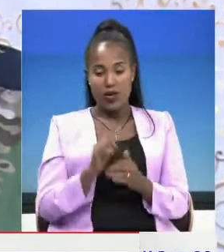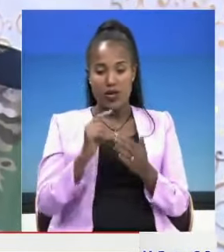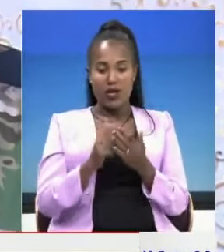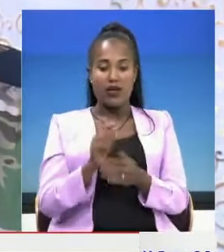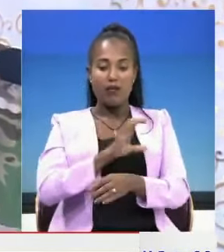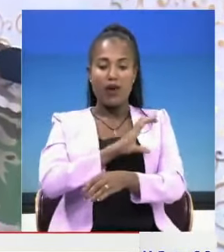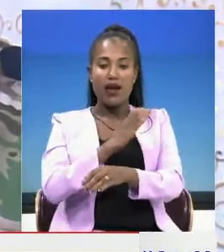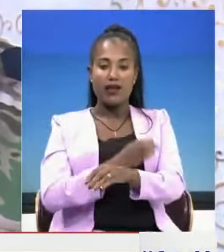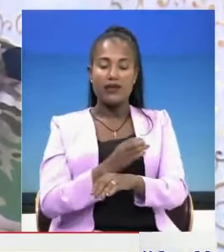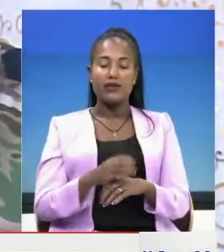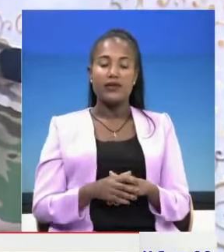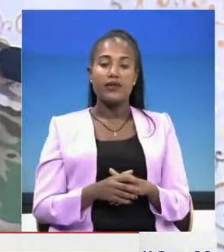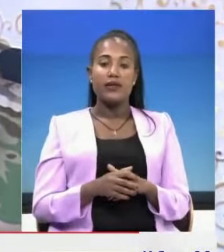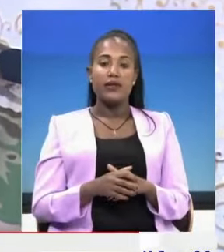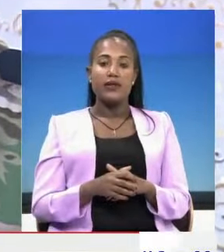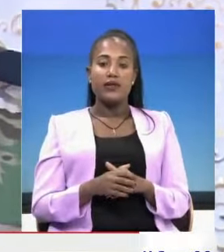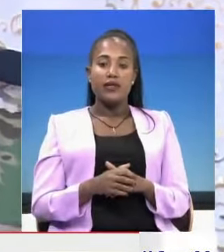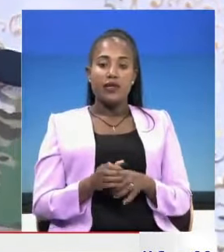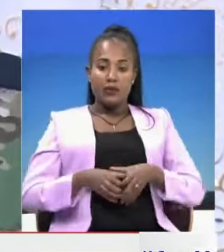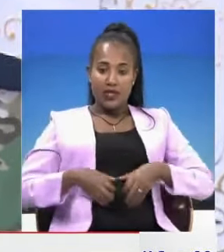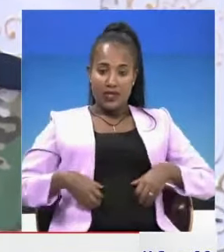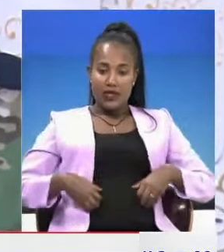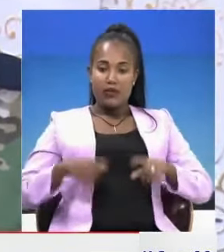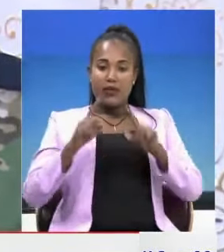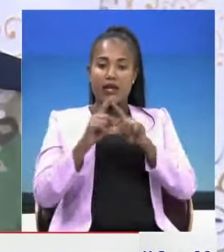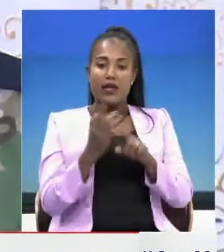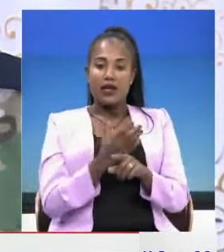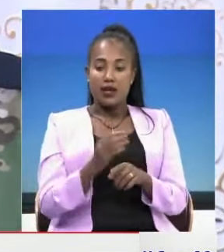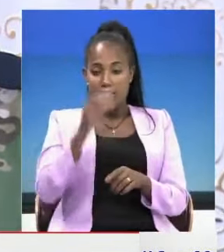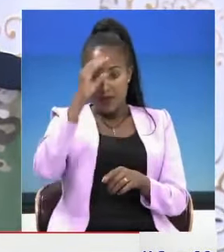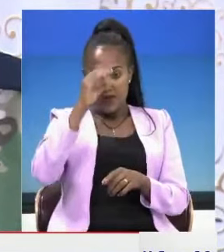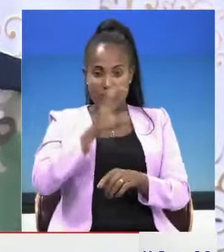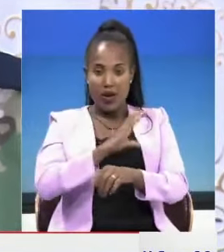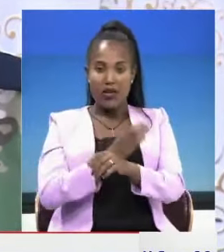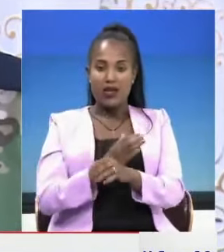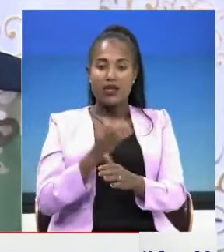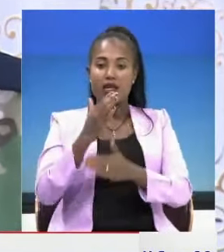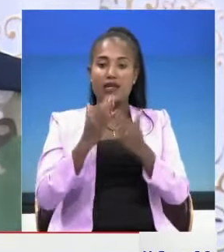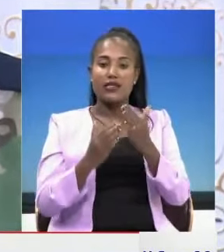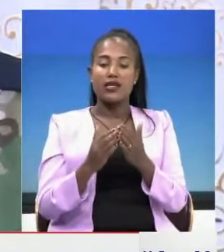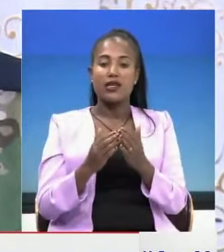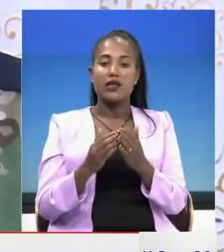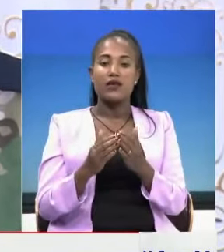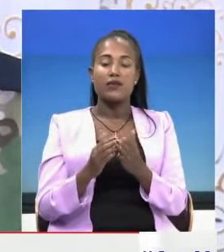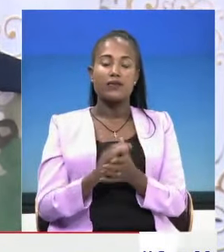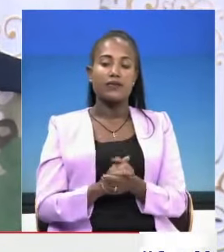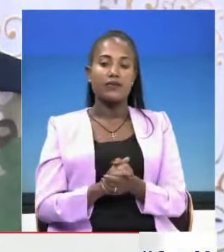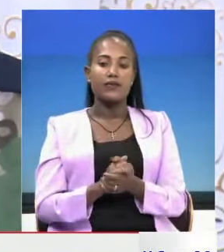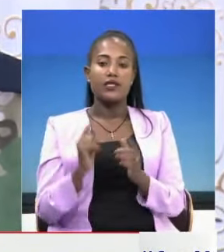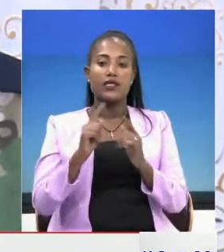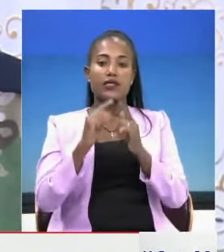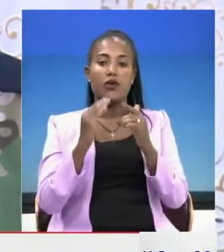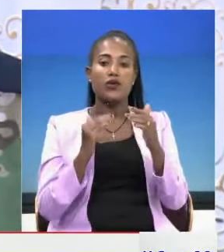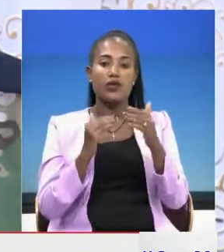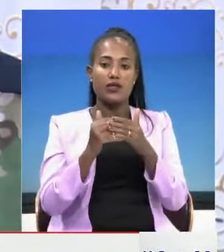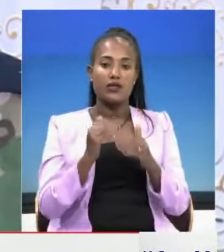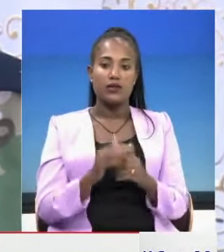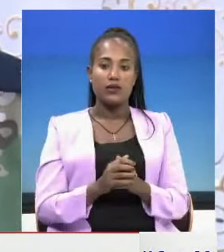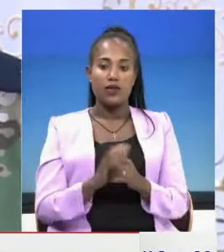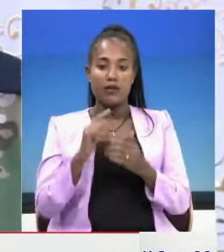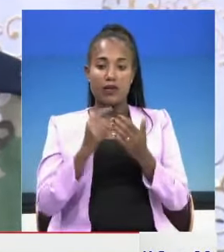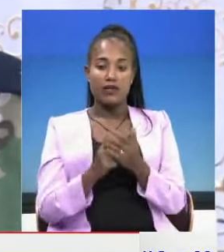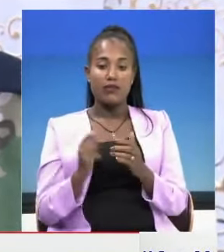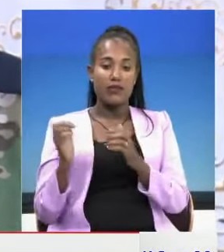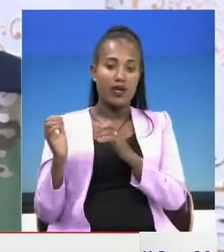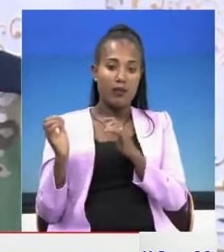ኃይል በትጥቅ በሎጂስቲክ በሰው ኃይል እያደራጀ እየመራ እስከዛሬ ድረስ በዚህም